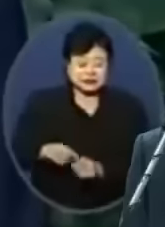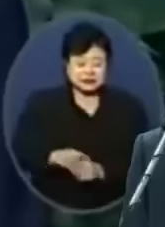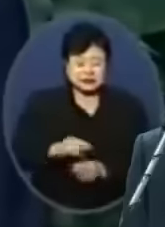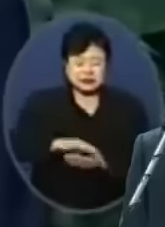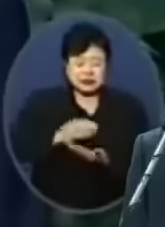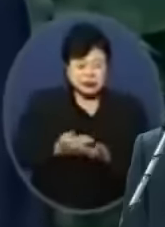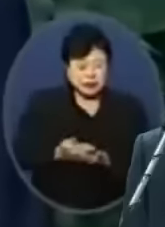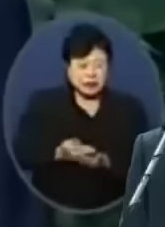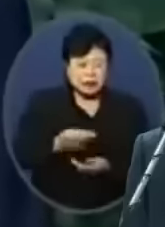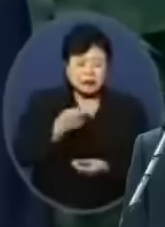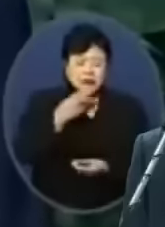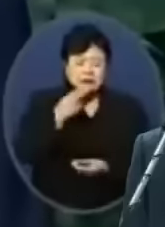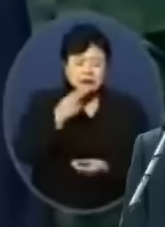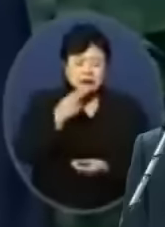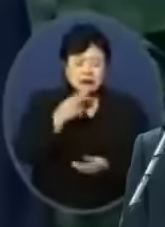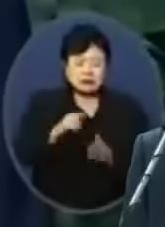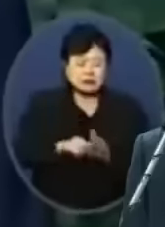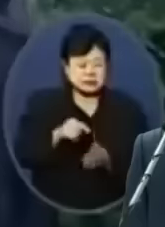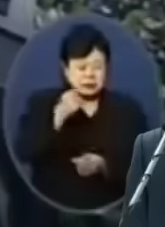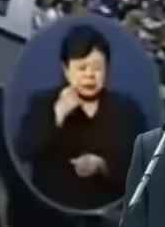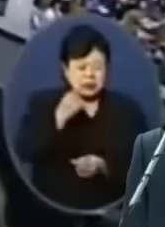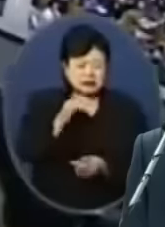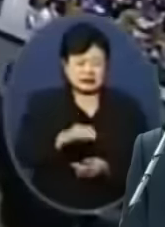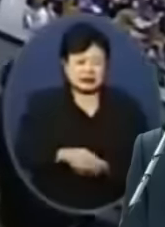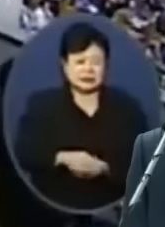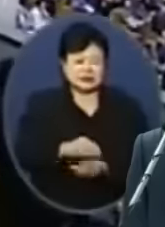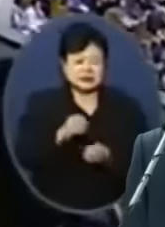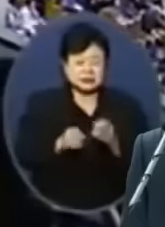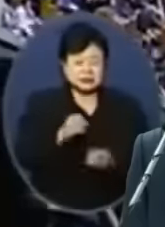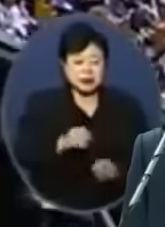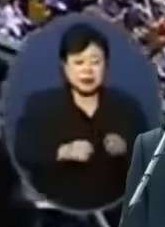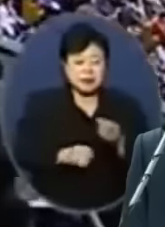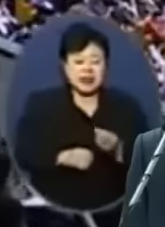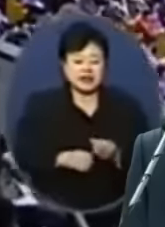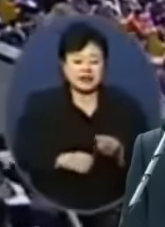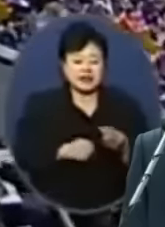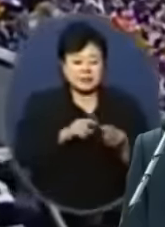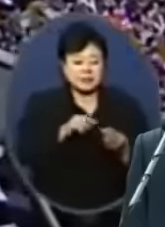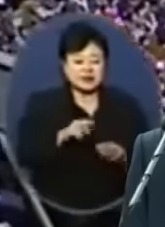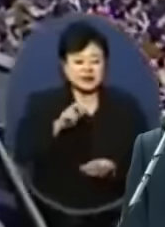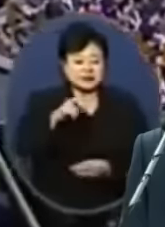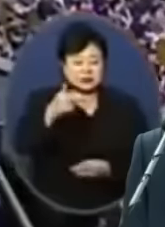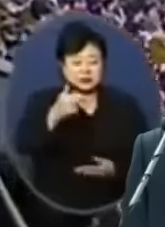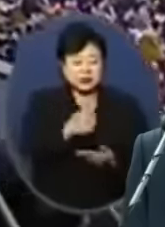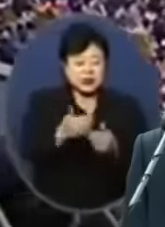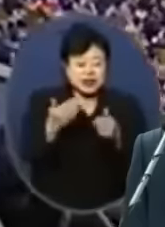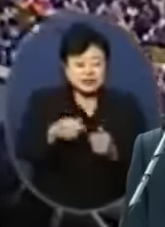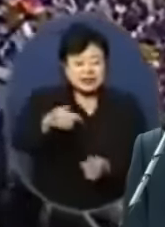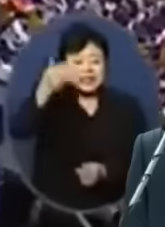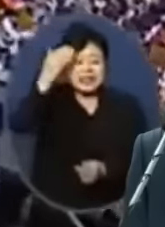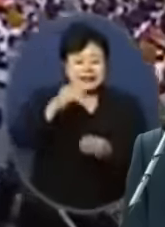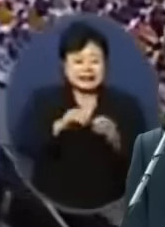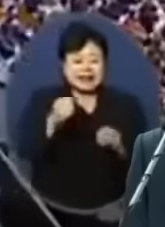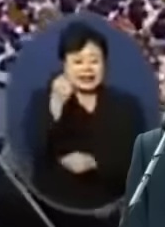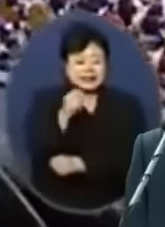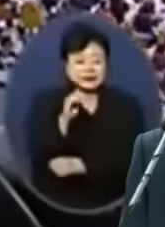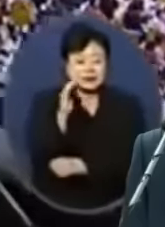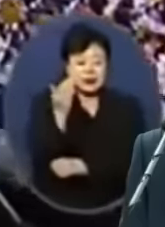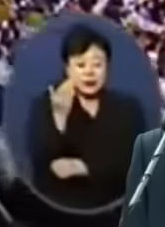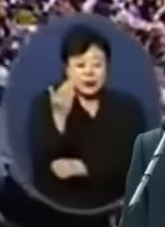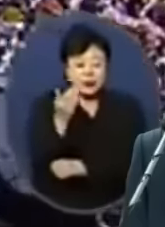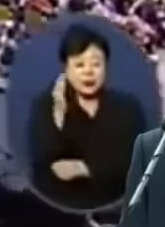달라지면 믿을 수가 없지 않습니까? 시편 102편 25절로 27절에 주께서 옛적에 땅의 기초를